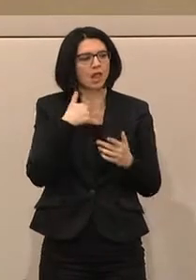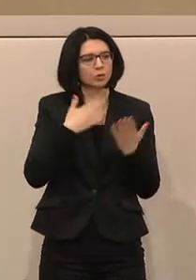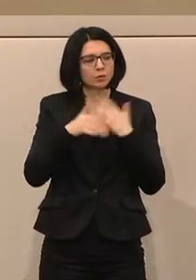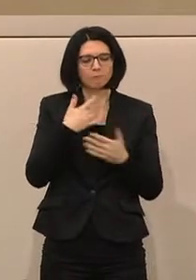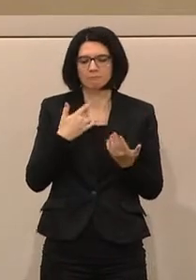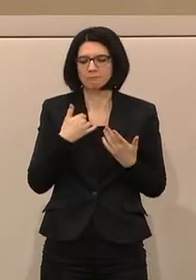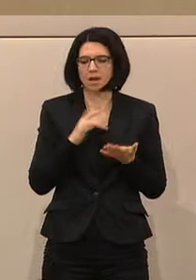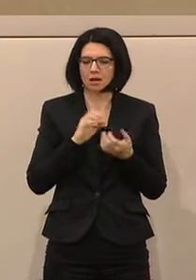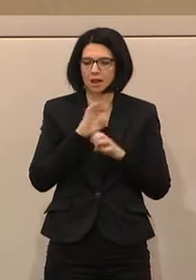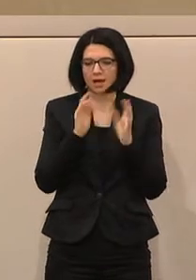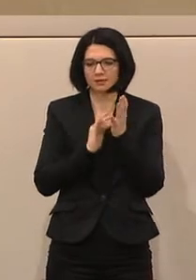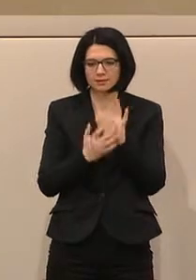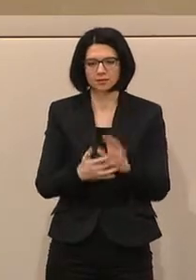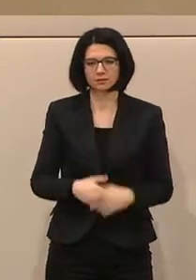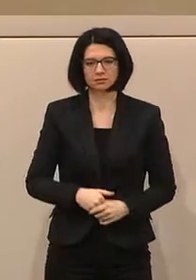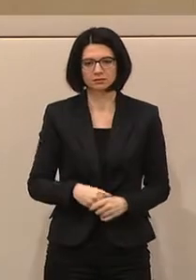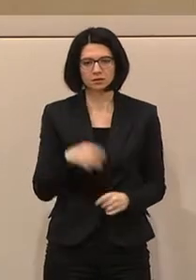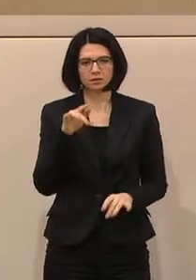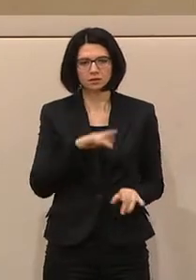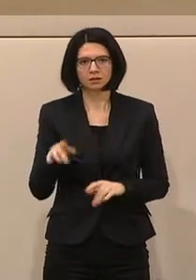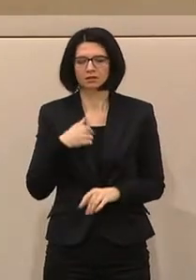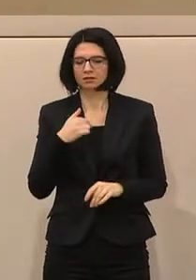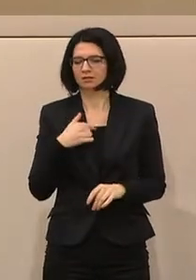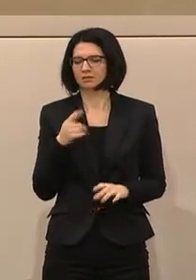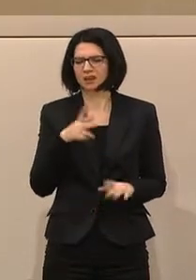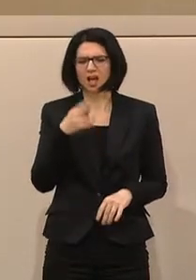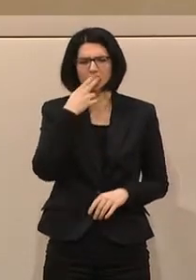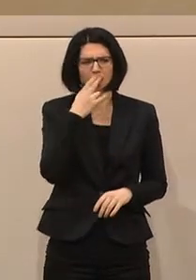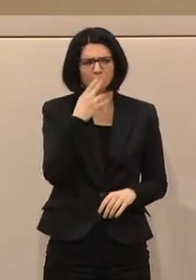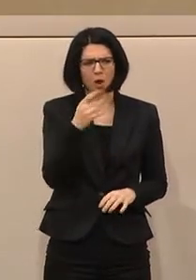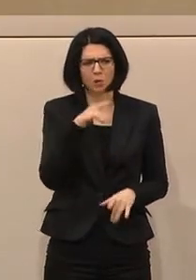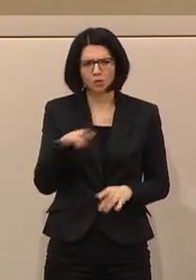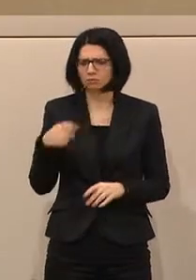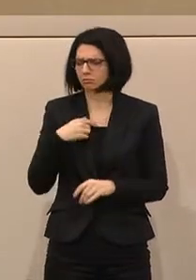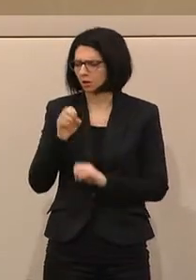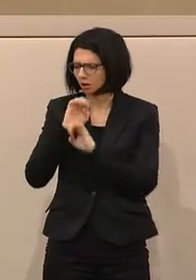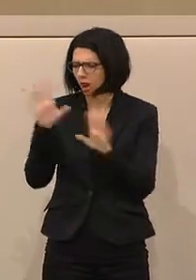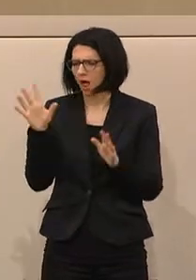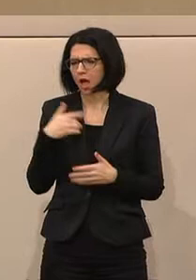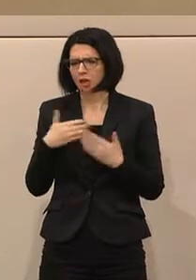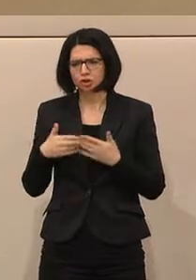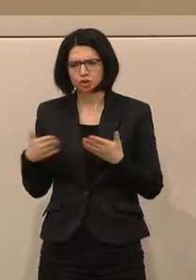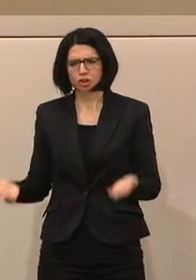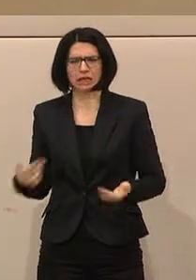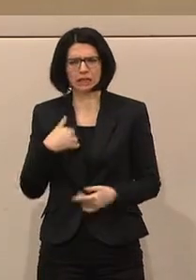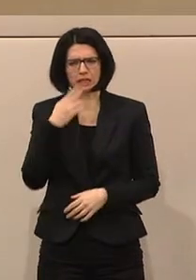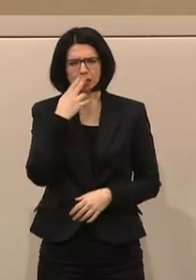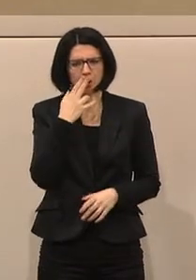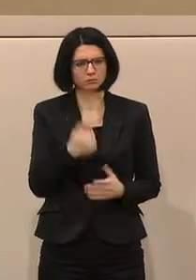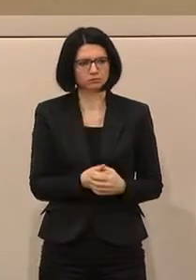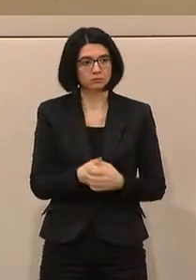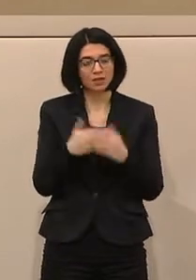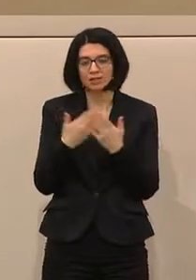diskutieren seit Wochen die unzweifelhaft schädliche Wirkung des Rauchens. Wir sprechen über Schutz, über Aufklärung,